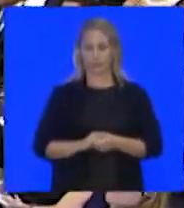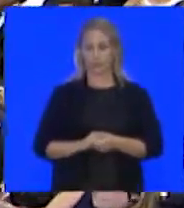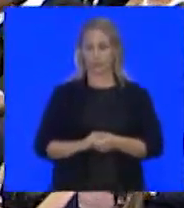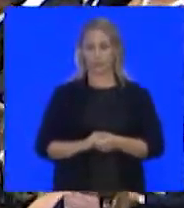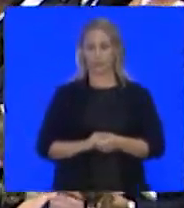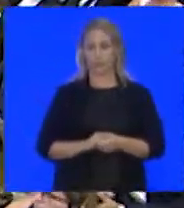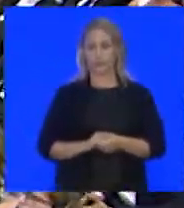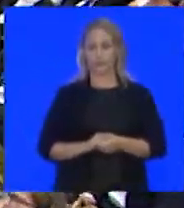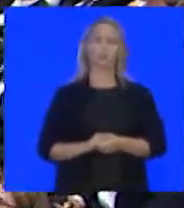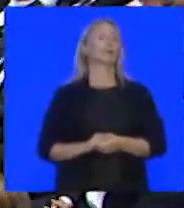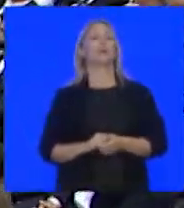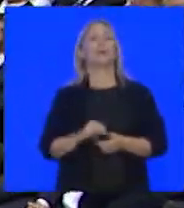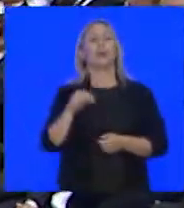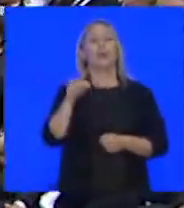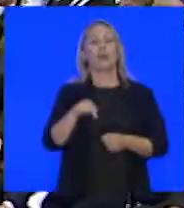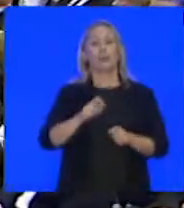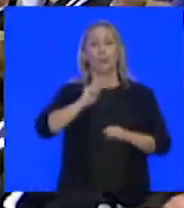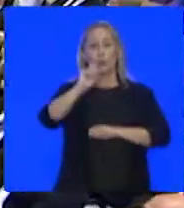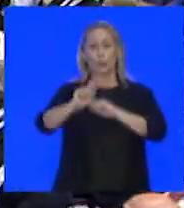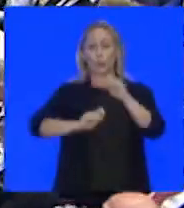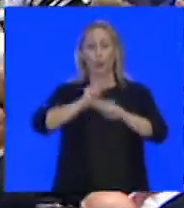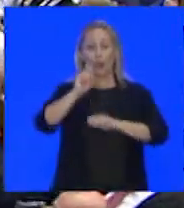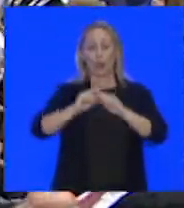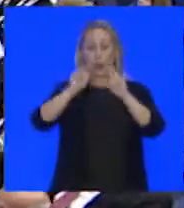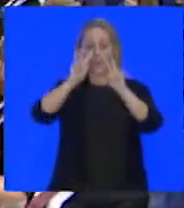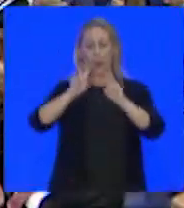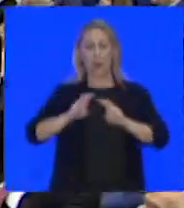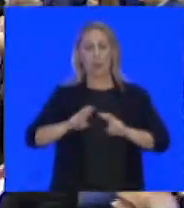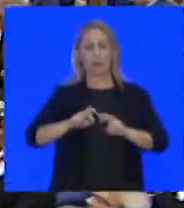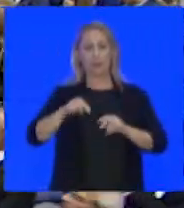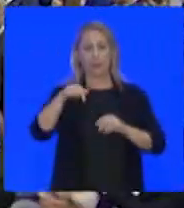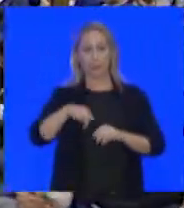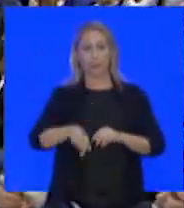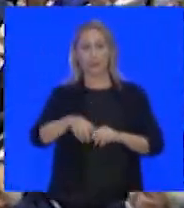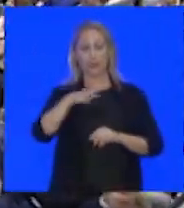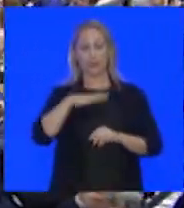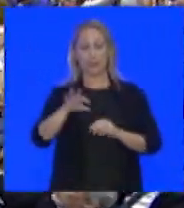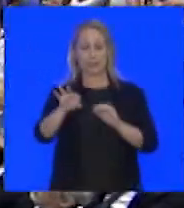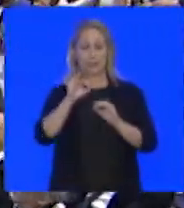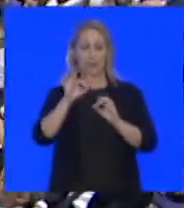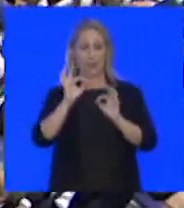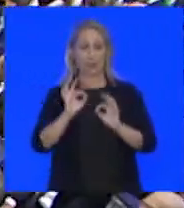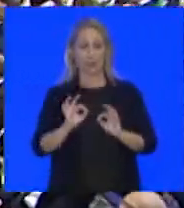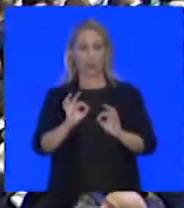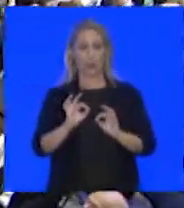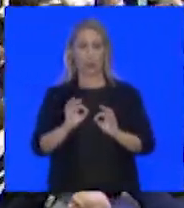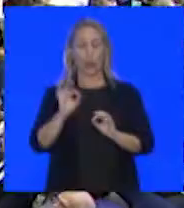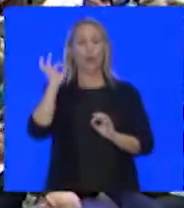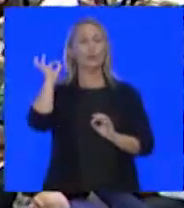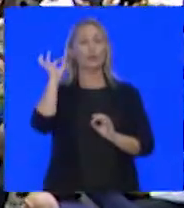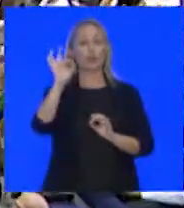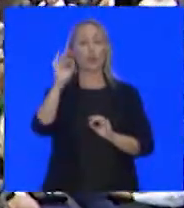Δεσμεύομαι ότι μέχρι το τέλος του έτους θα είναι έτοιμο το σχετικό προεδρικό διατάγμα, ώστε να